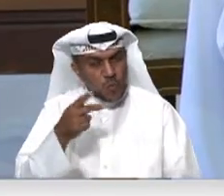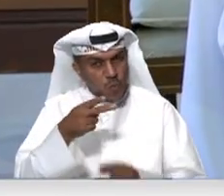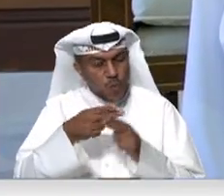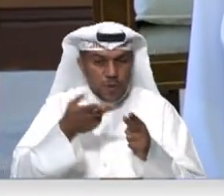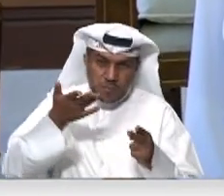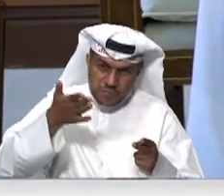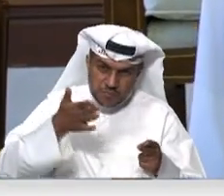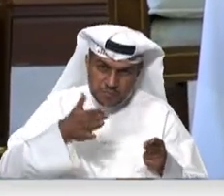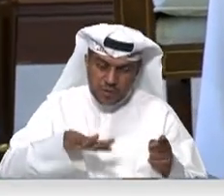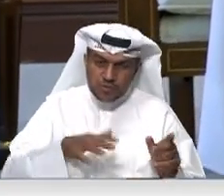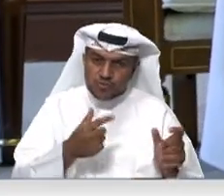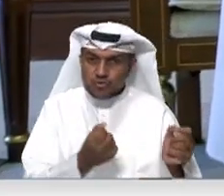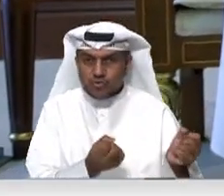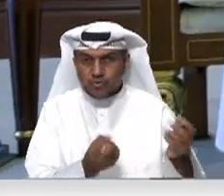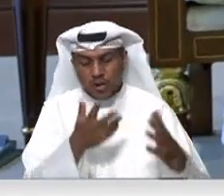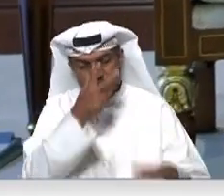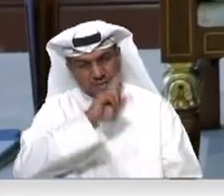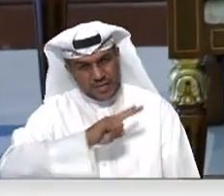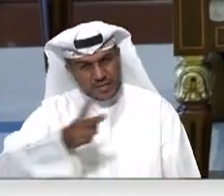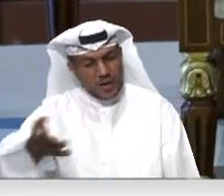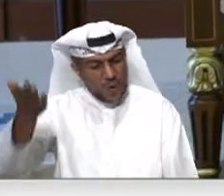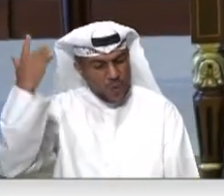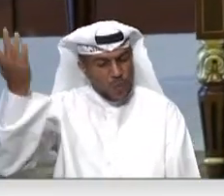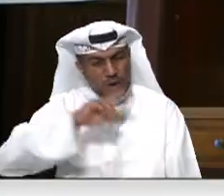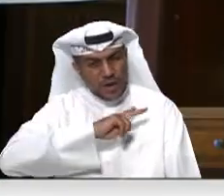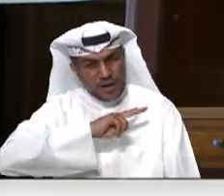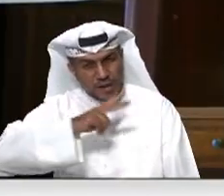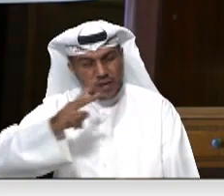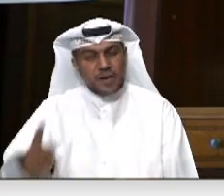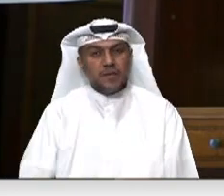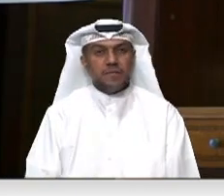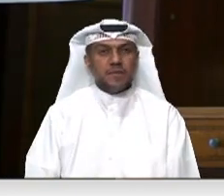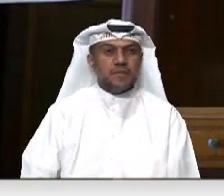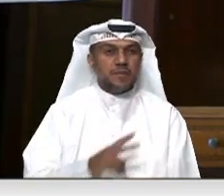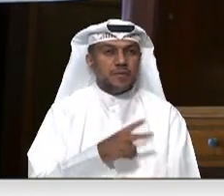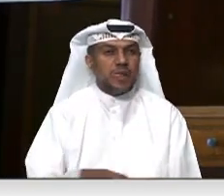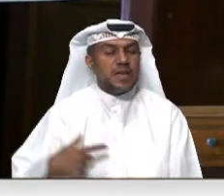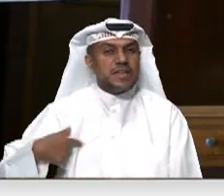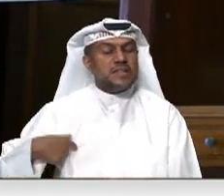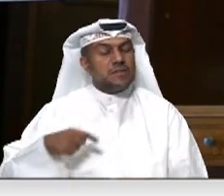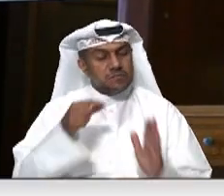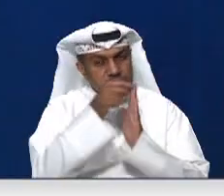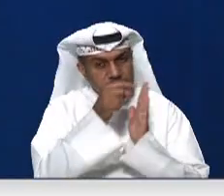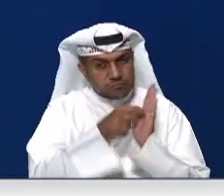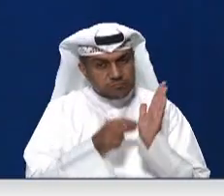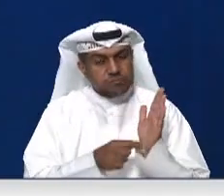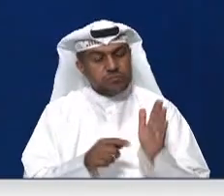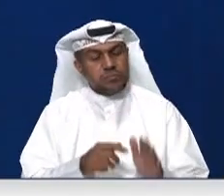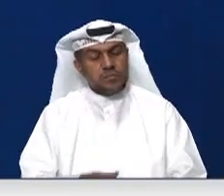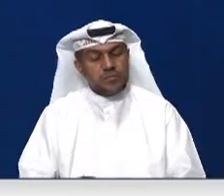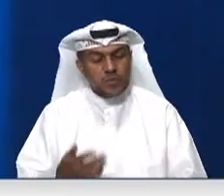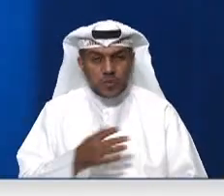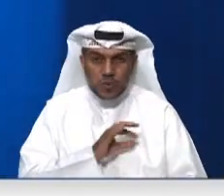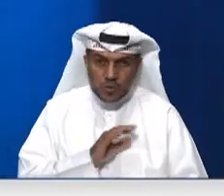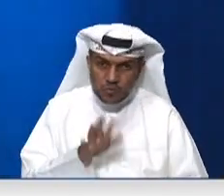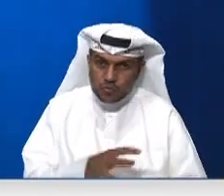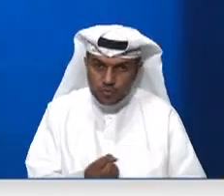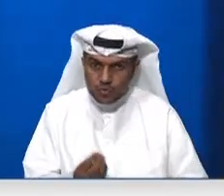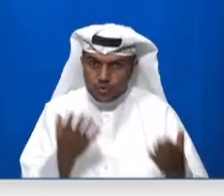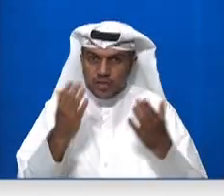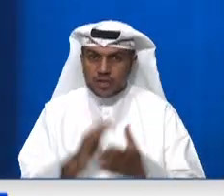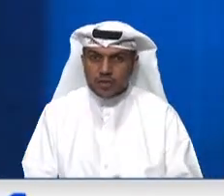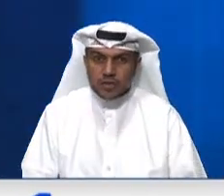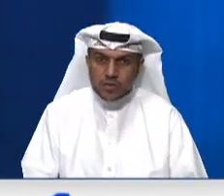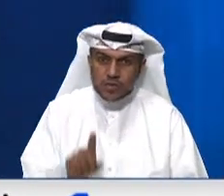في الوطنية والفداء وسجلوا أسماءهم في سجلات الشرف والبطولة وبكل شجاعة